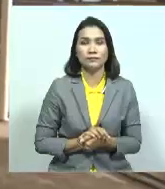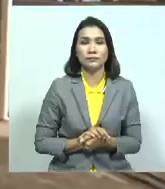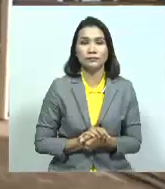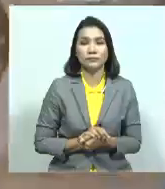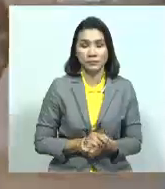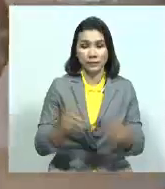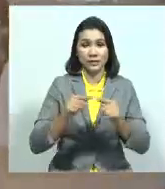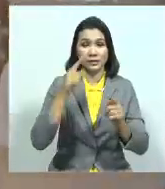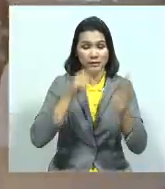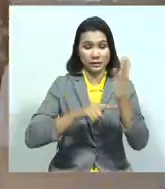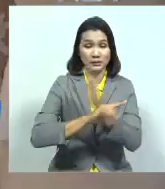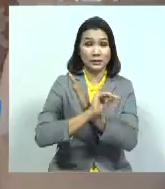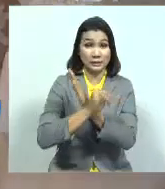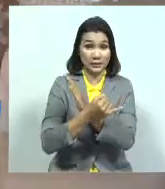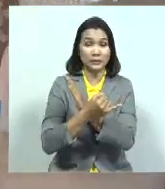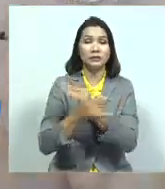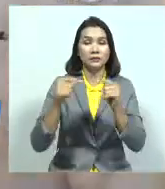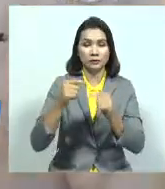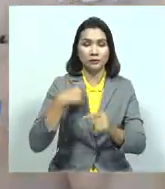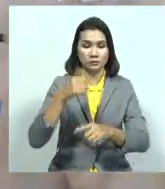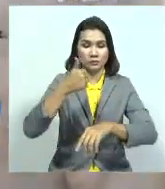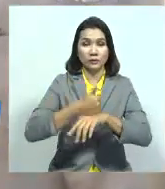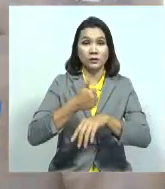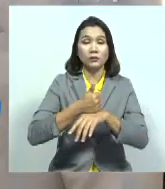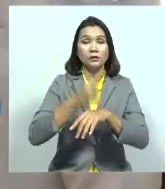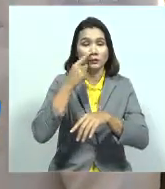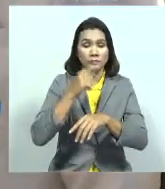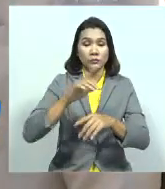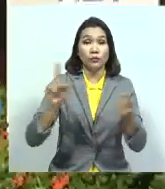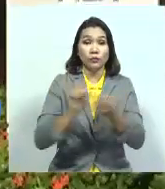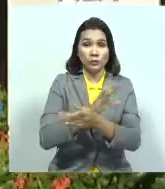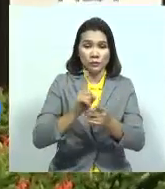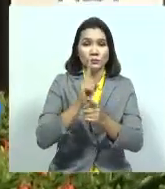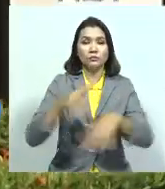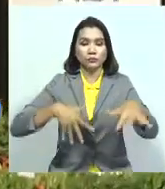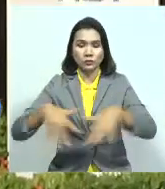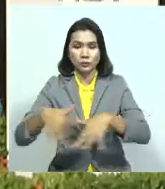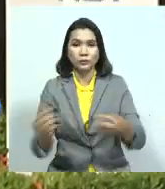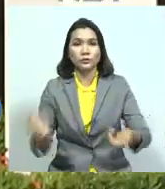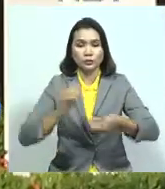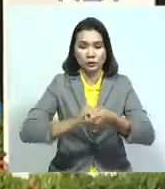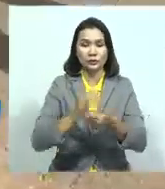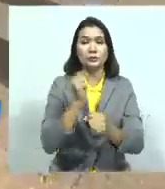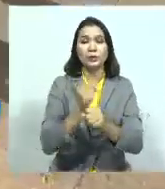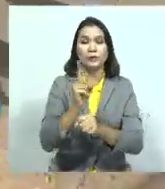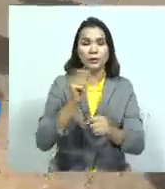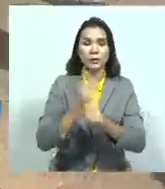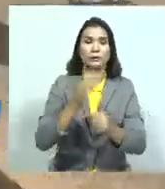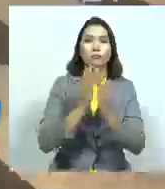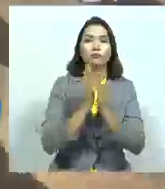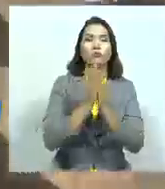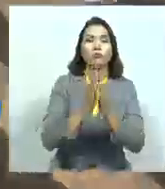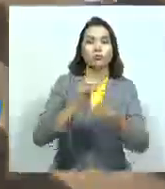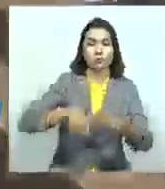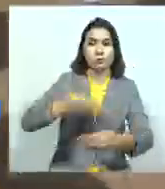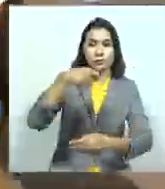ส่วนที่จังหวัดจันทบุรีโดยสำนักงานวัฒนธรรมจังหวัดได้ร่วมกับชุมชนบางกระจะจัดประเพณีทำบุญตักบาตรข้าวสารอาหารแห้งที่วั